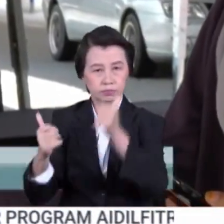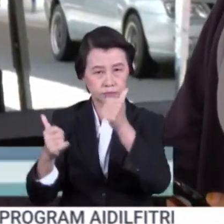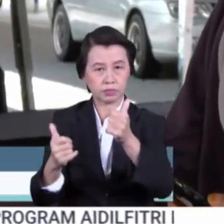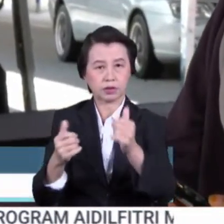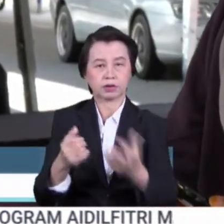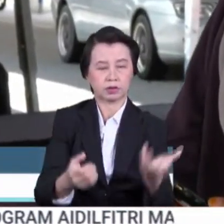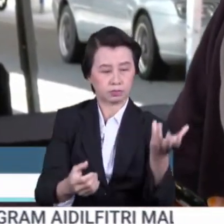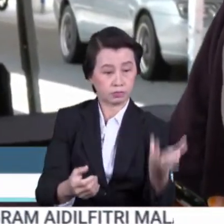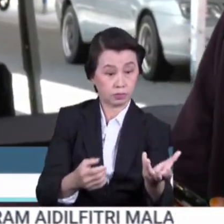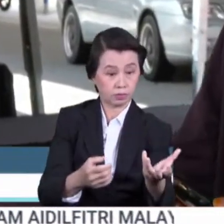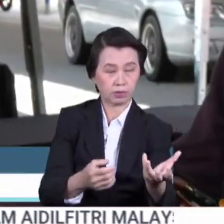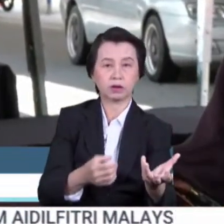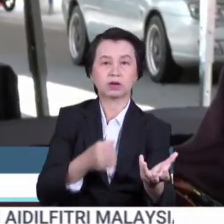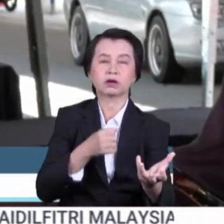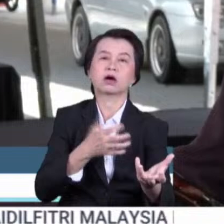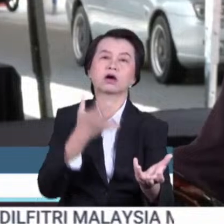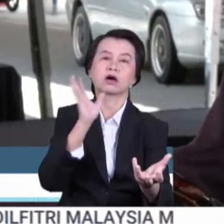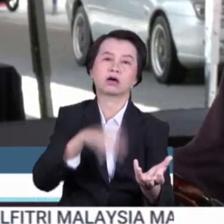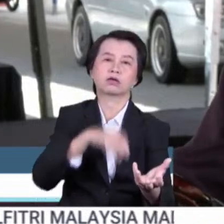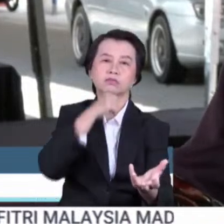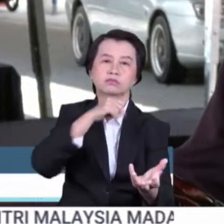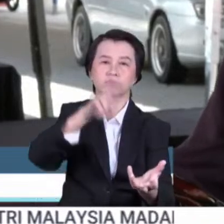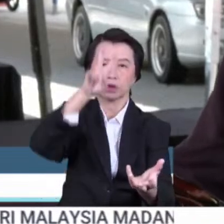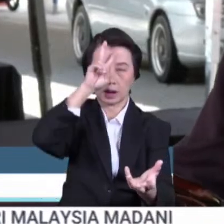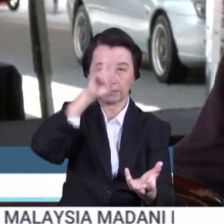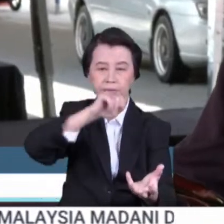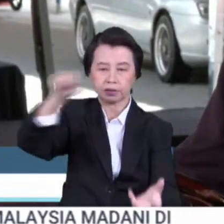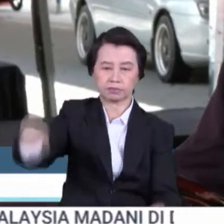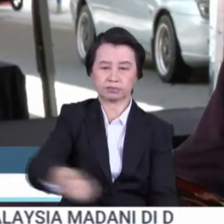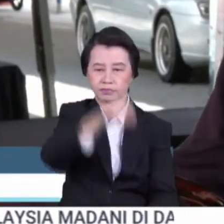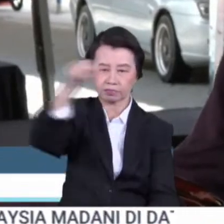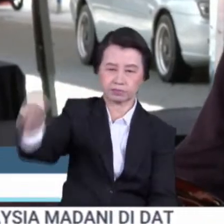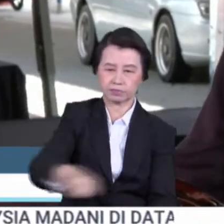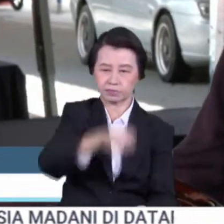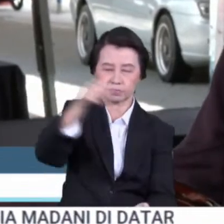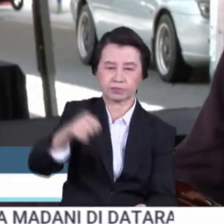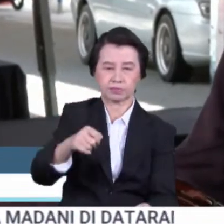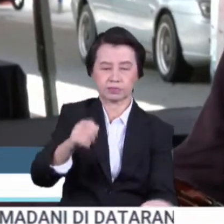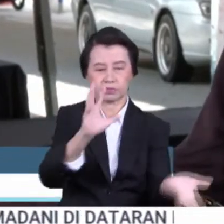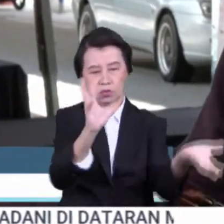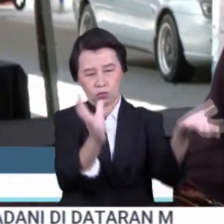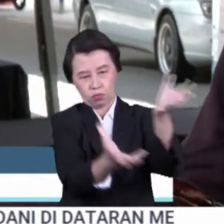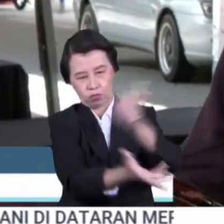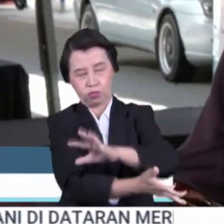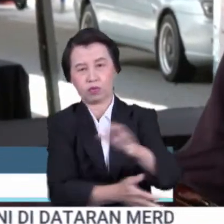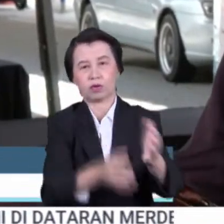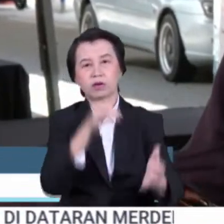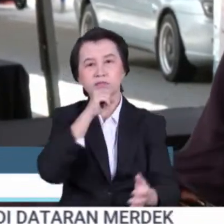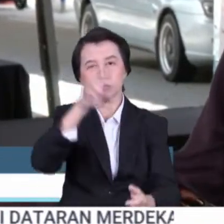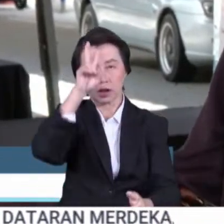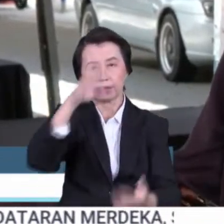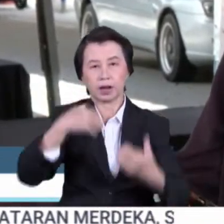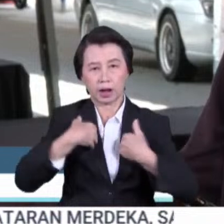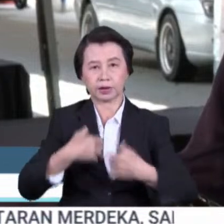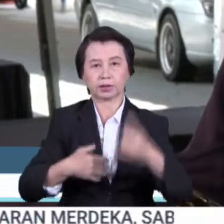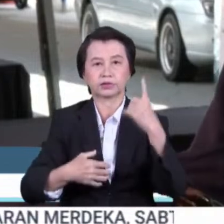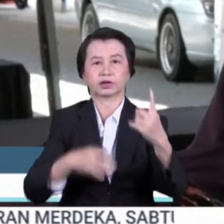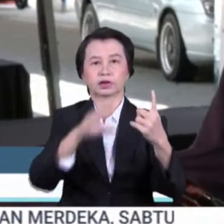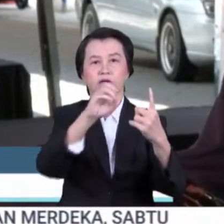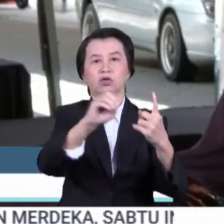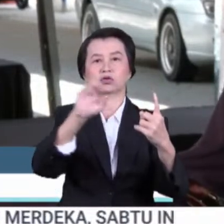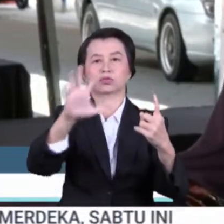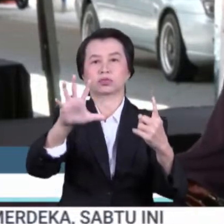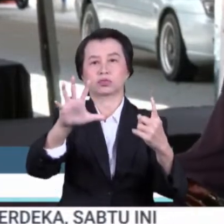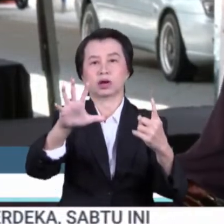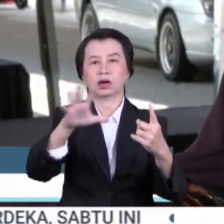akan sajikan ialah kambing golek. Di mana kambing golek ini insya-Allah kita akan sediakan sebanyak 105 ekor.